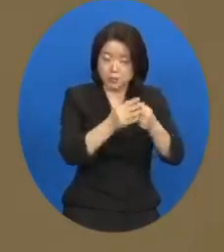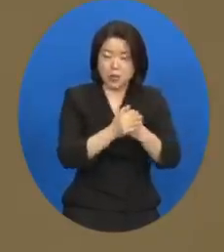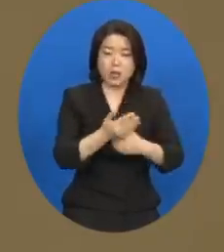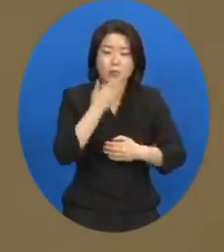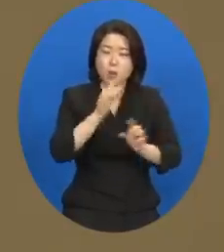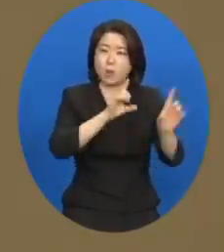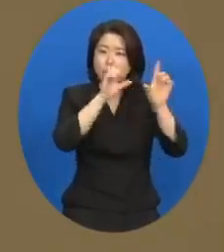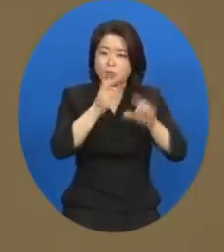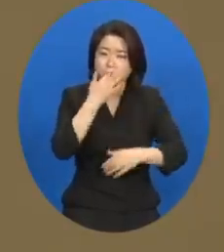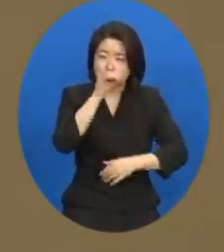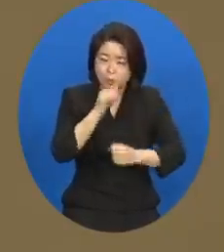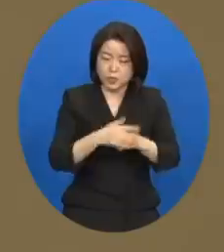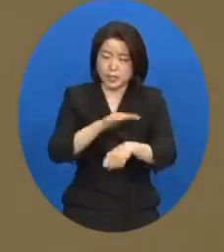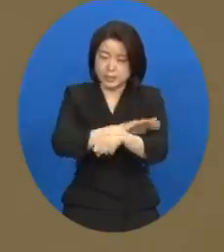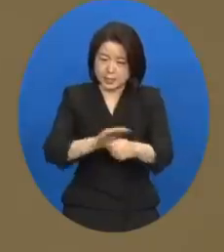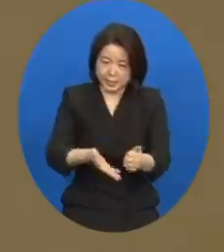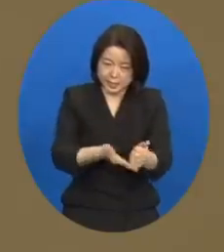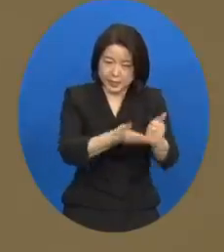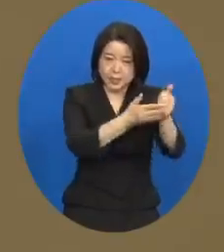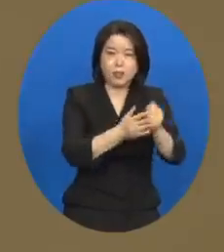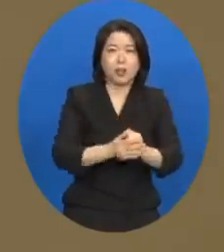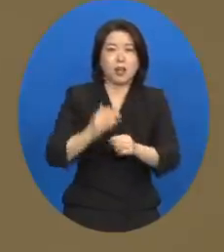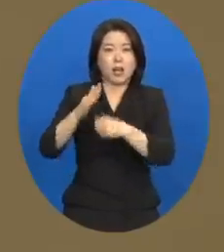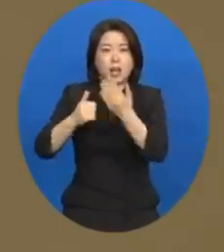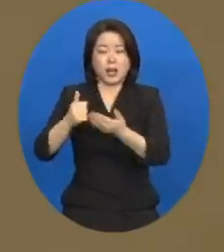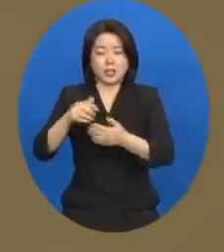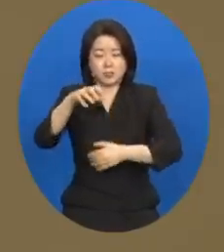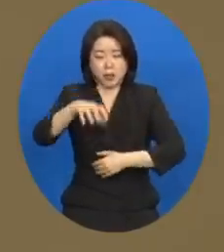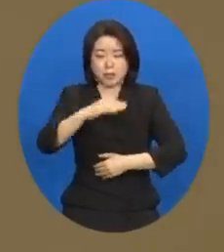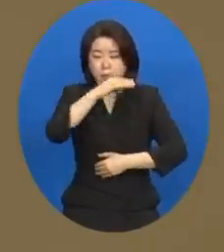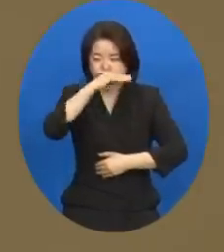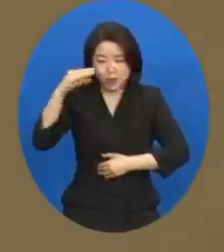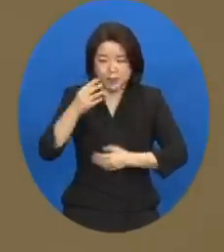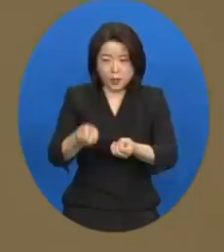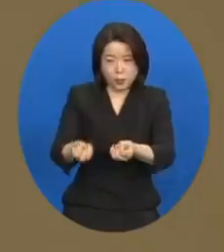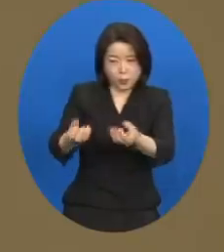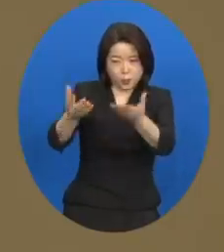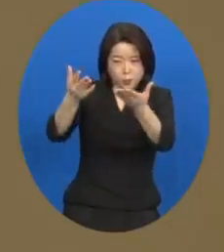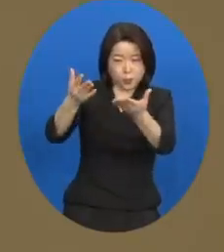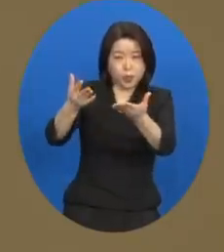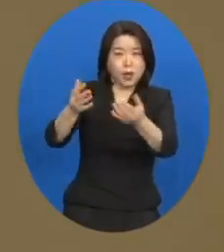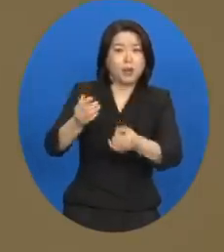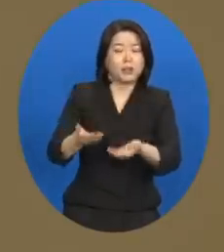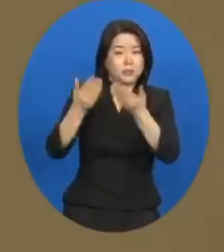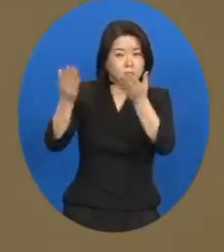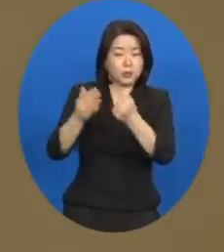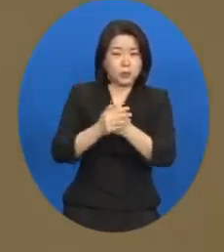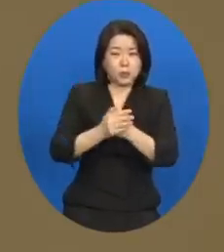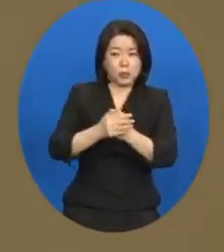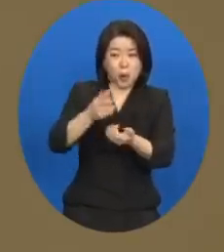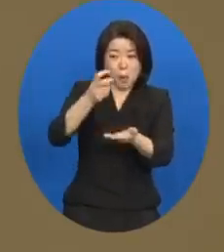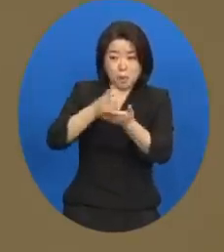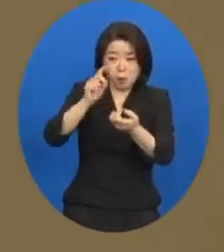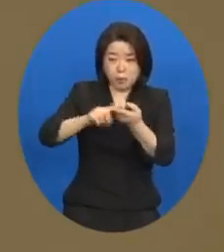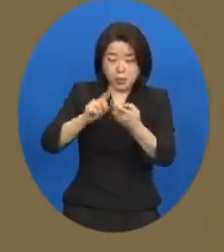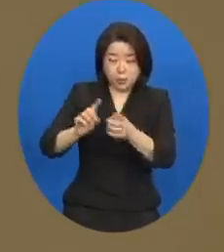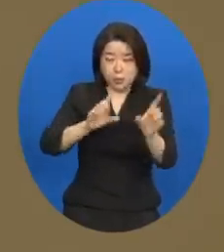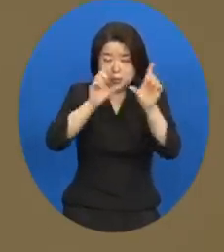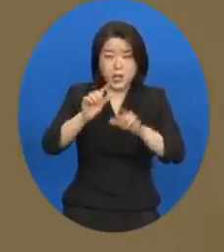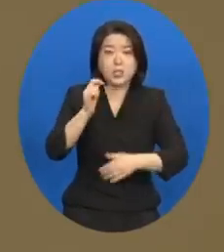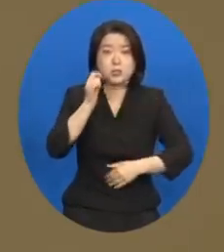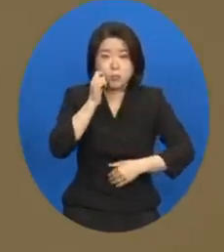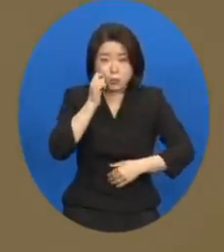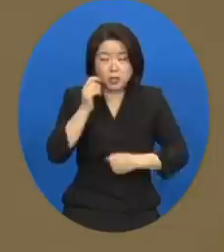섬기고 그리고 하나님 앞에 올바르게 제사하고 율법대로 살지 못하게 되니까 레위 지파는